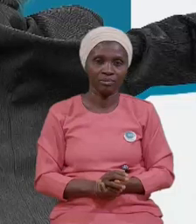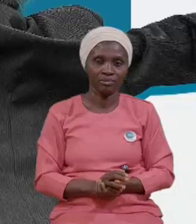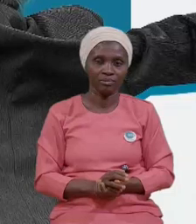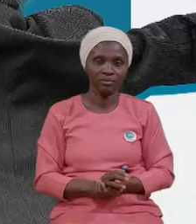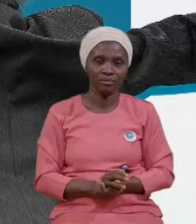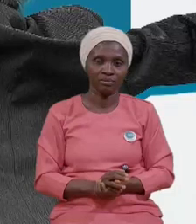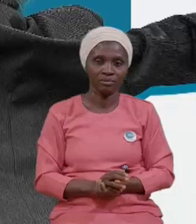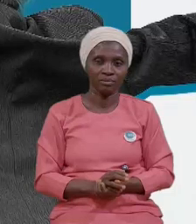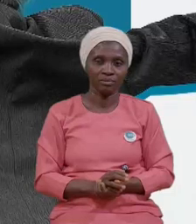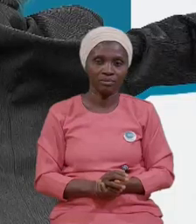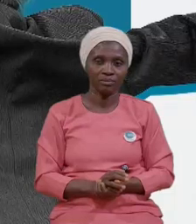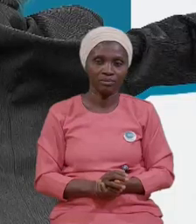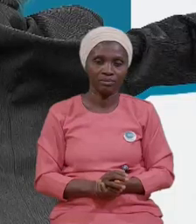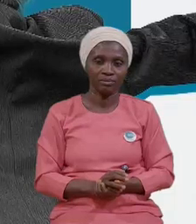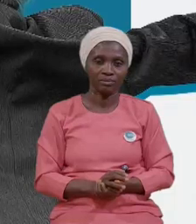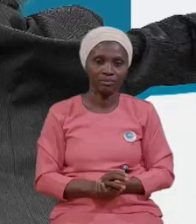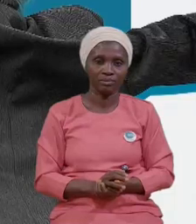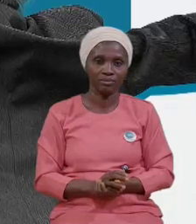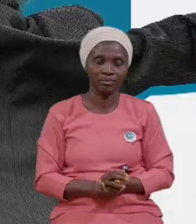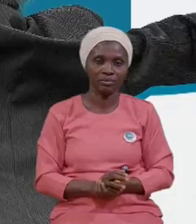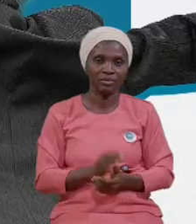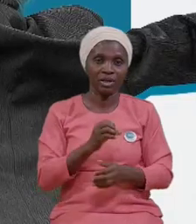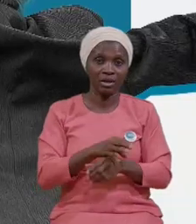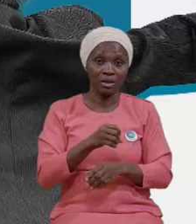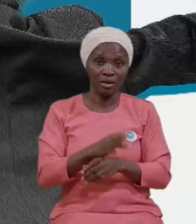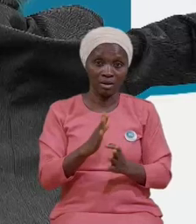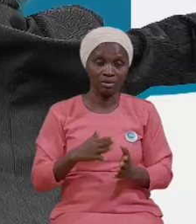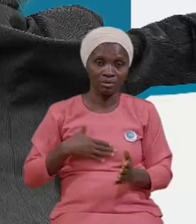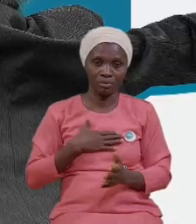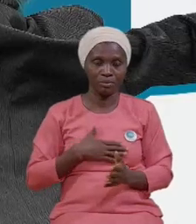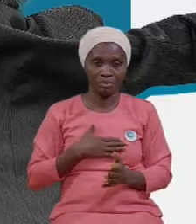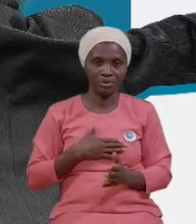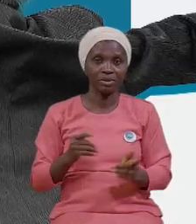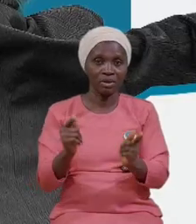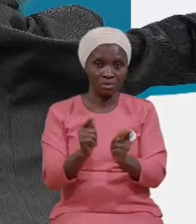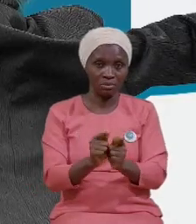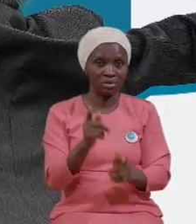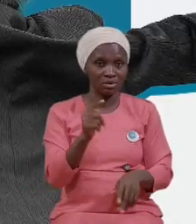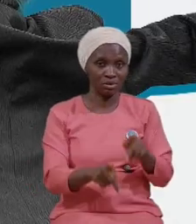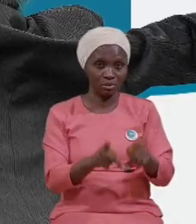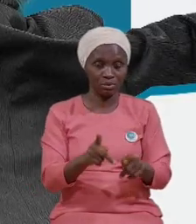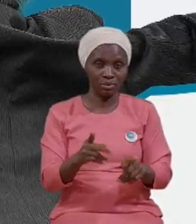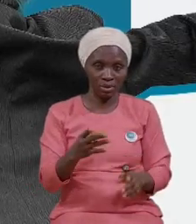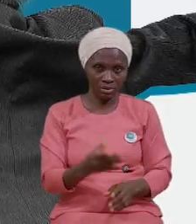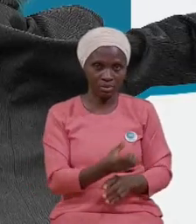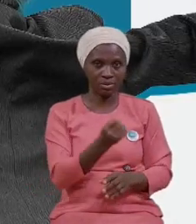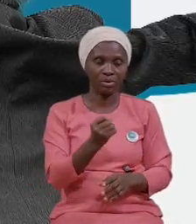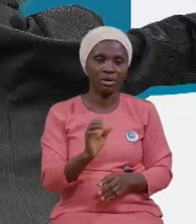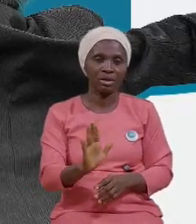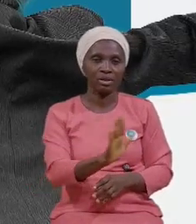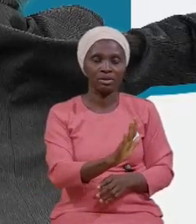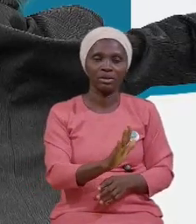Alors, nos conseillers, partout nous sommes rassemblés, s'il vous plaît, ceux qui ont levé les mains, qui sont